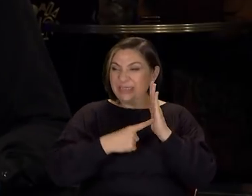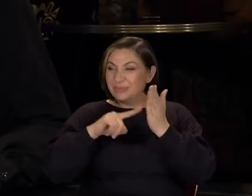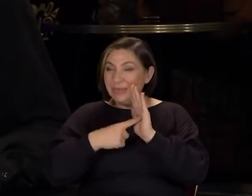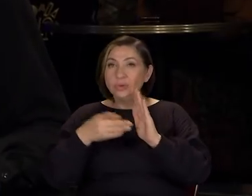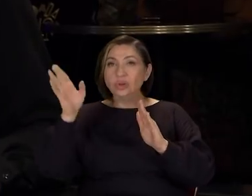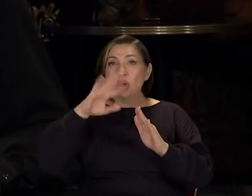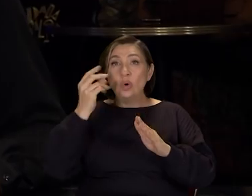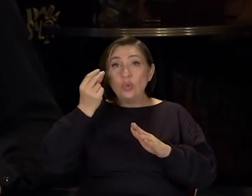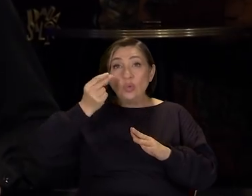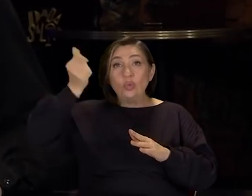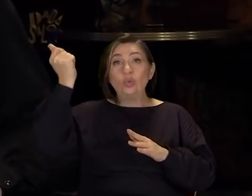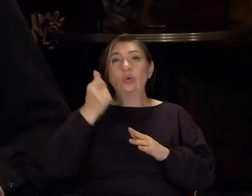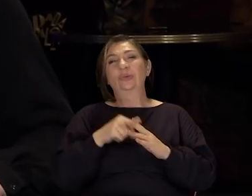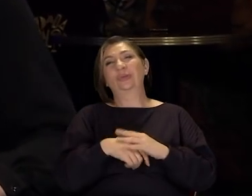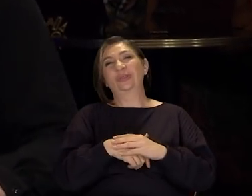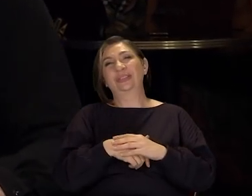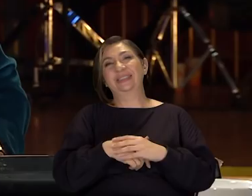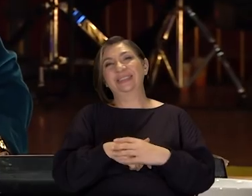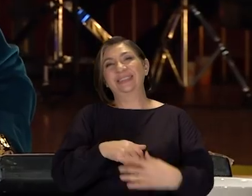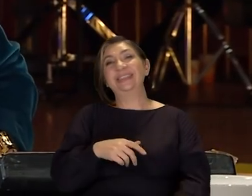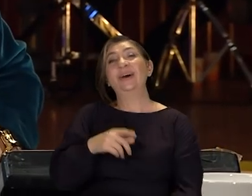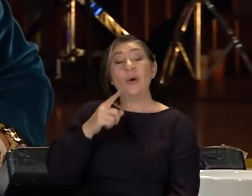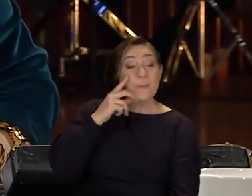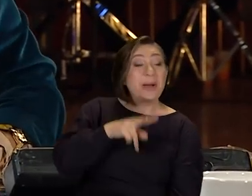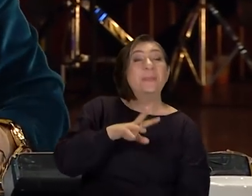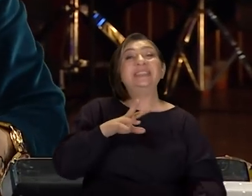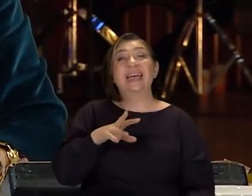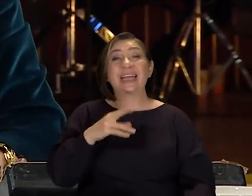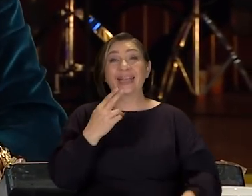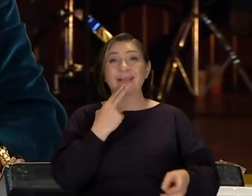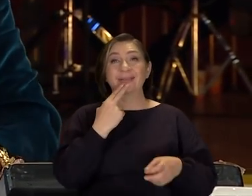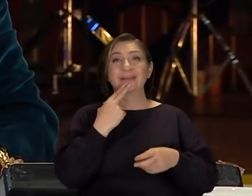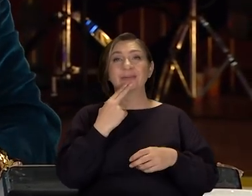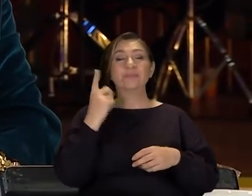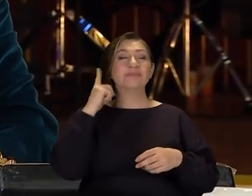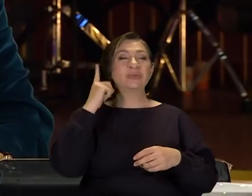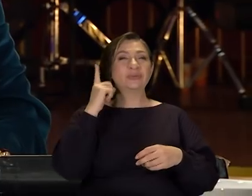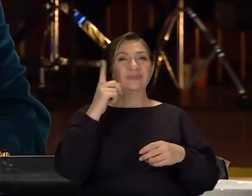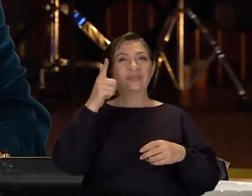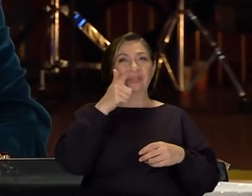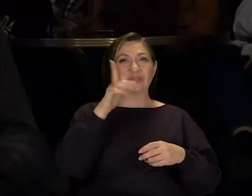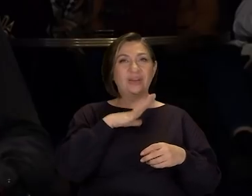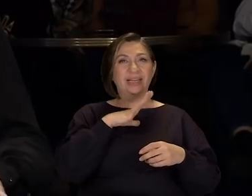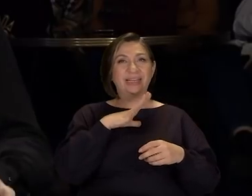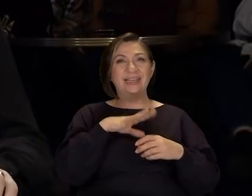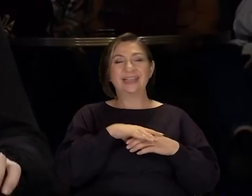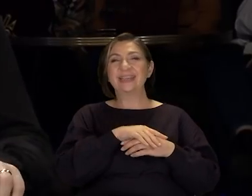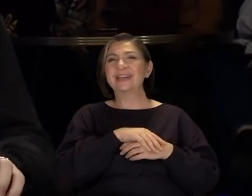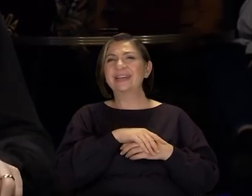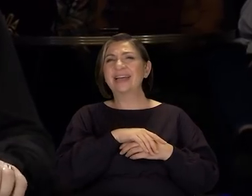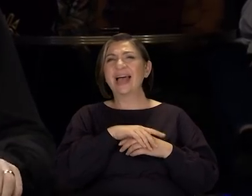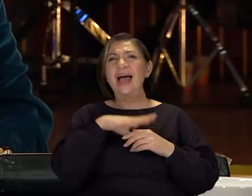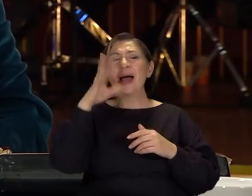Sonra unutuyoruz ama ona bakmazsak da, eğer. Ona bak, ona unutuyorsun. Kadın meşhur o şeyin videosu da var ya ne bir şey